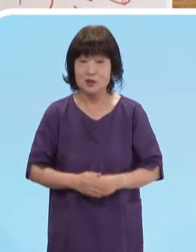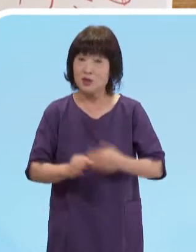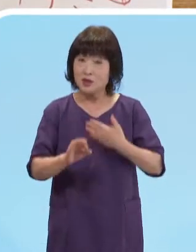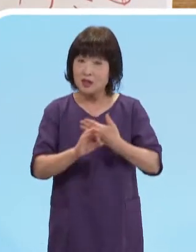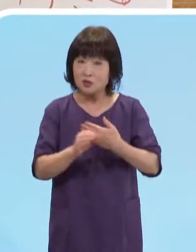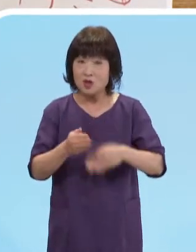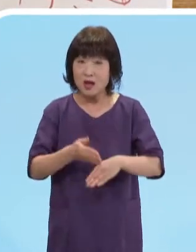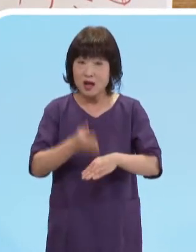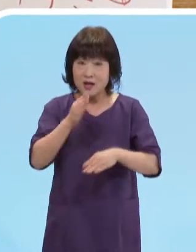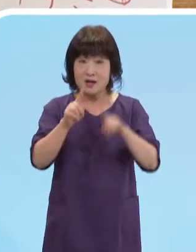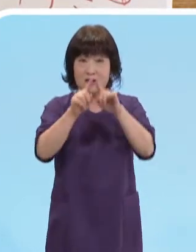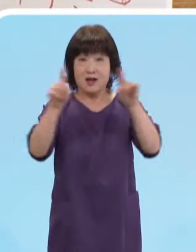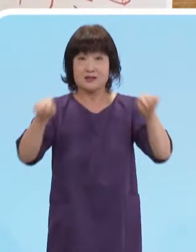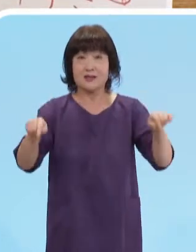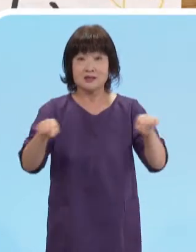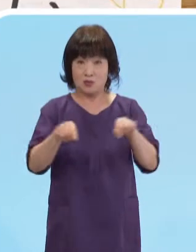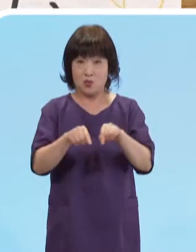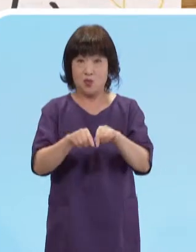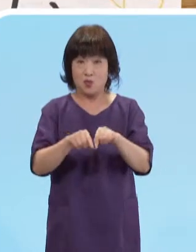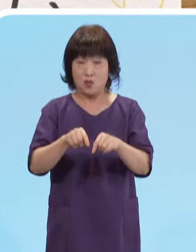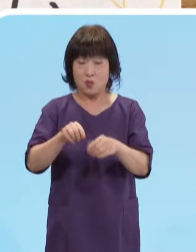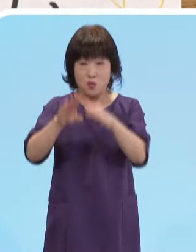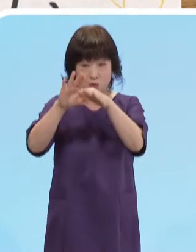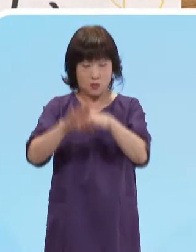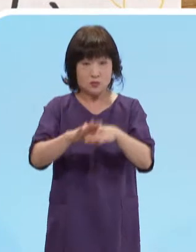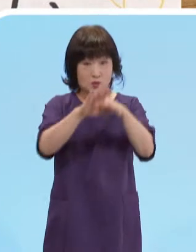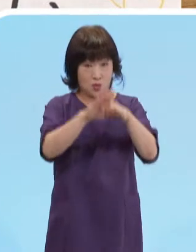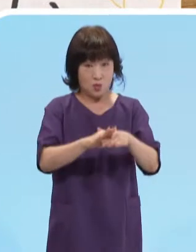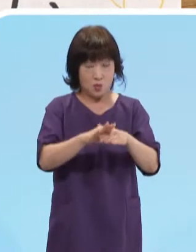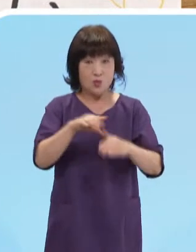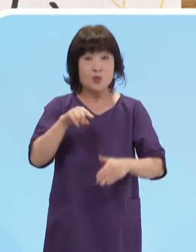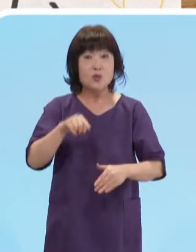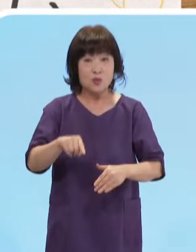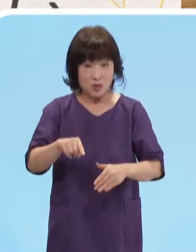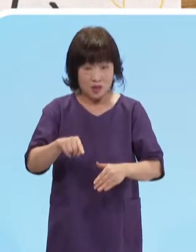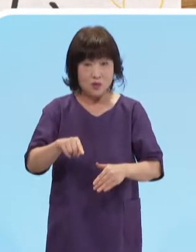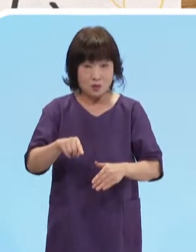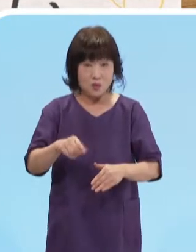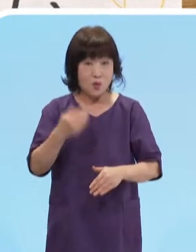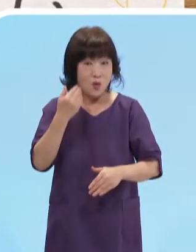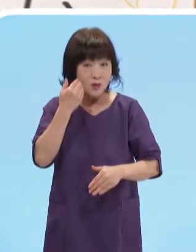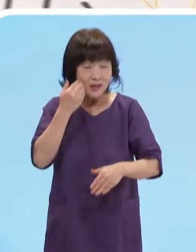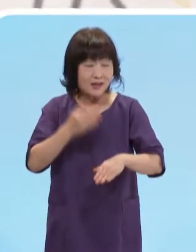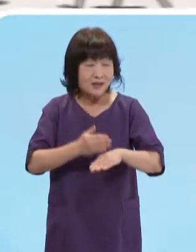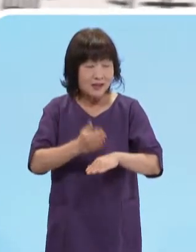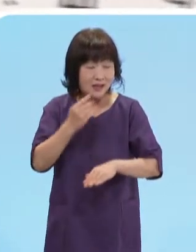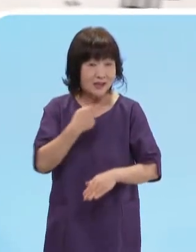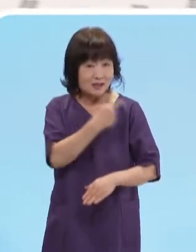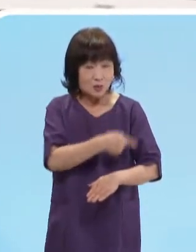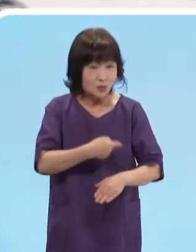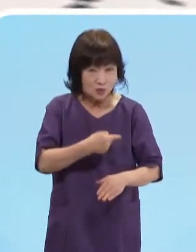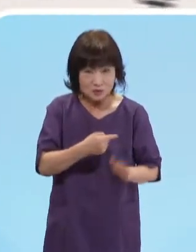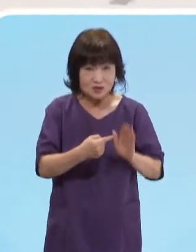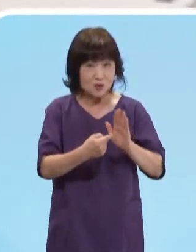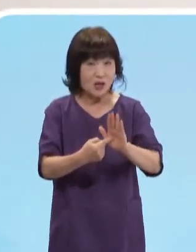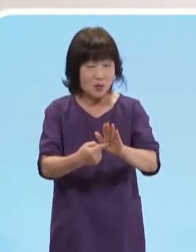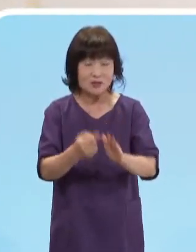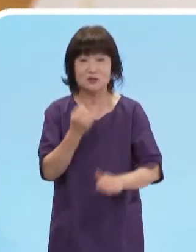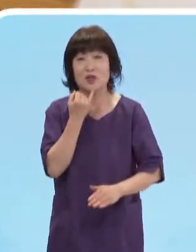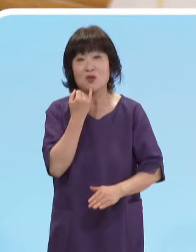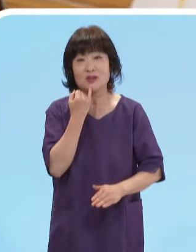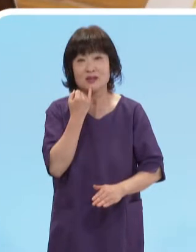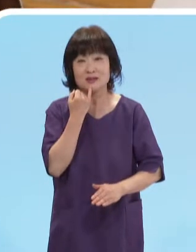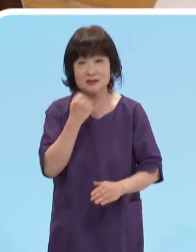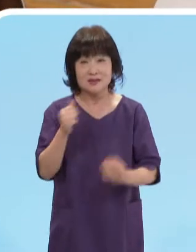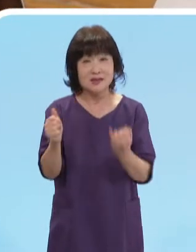感謝状的なものを使って、誰かに、ねぎらうとか、そういうのでもいいですし、